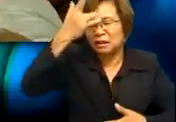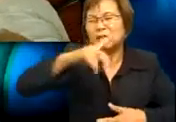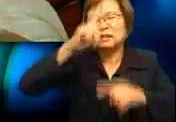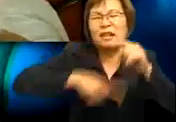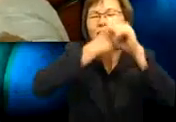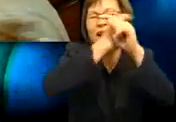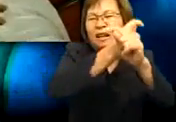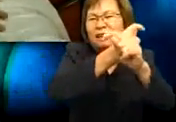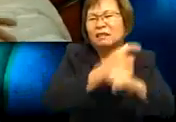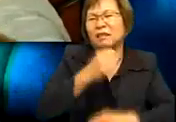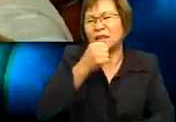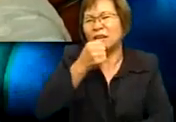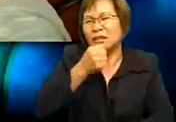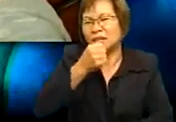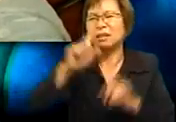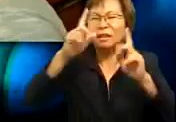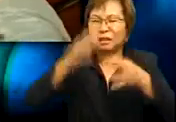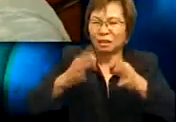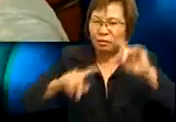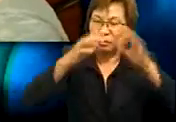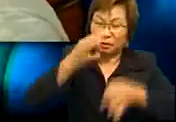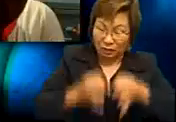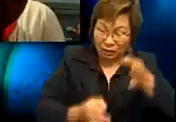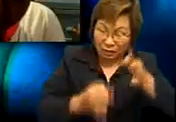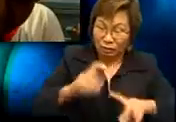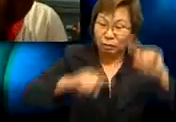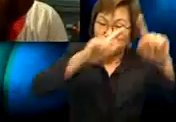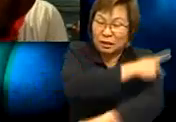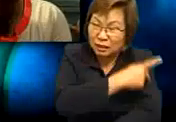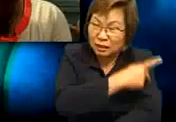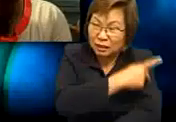Sakit tak tahan. Kalau pergi klinik,